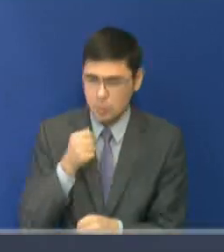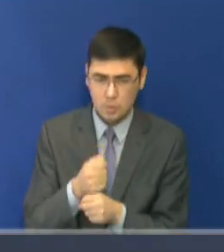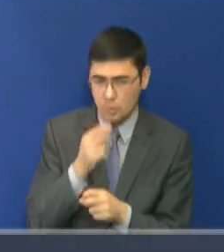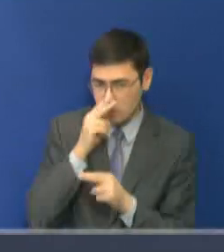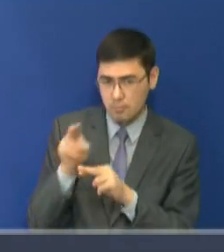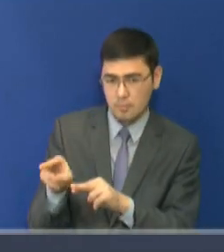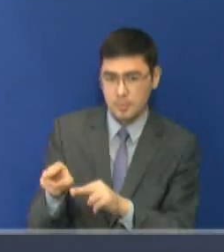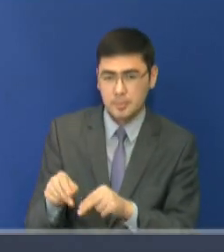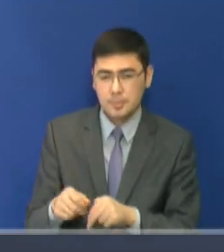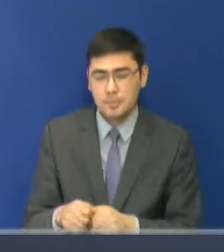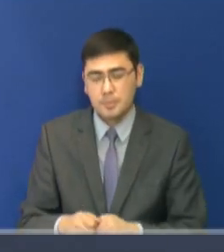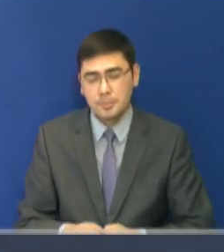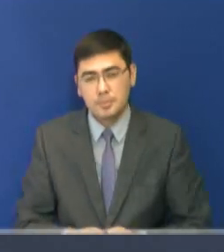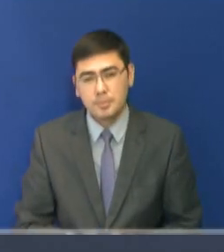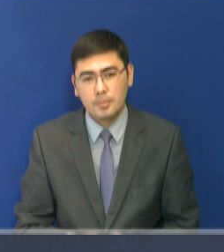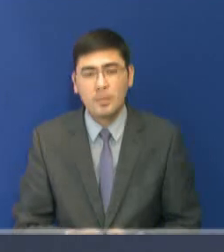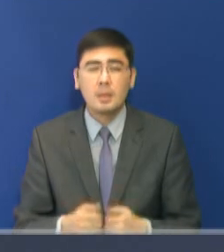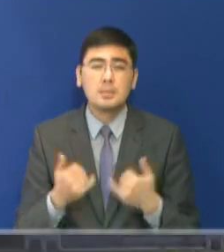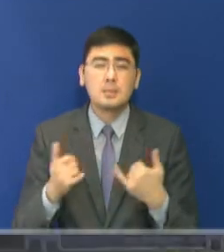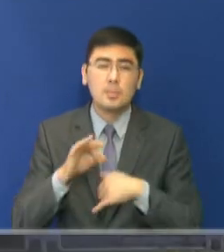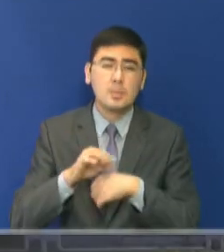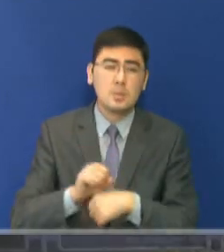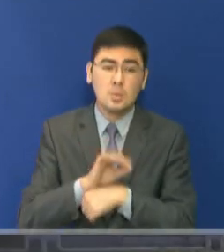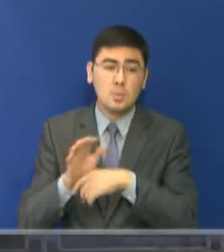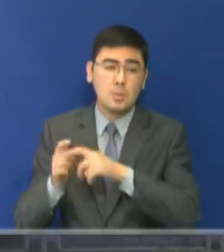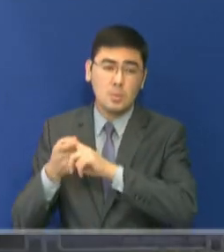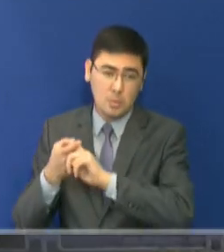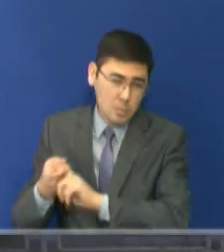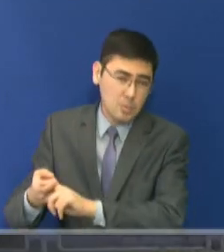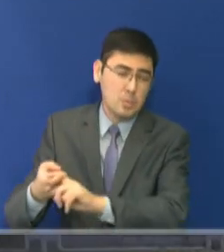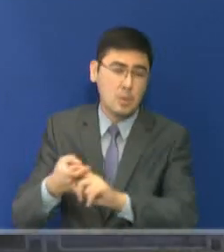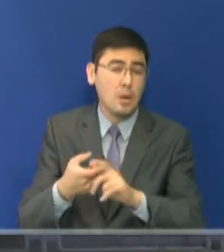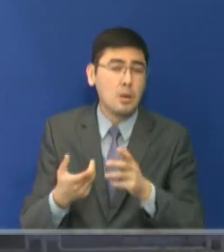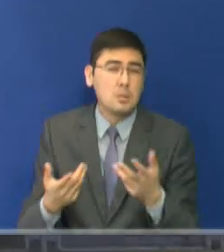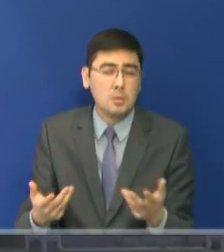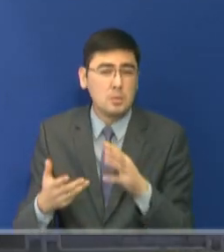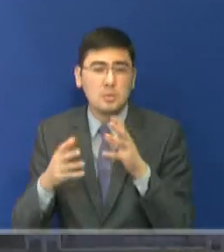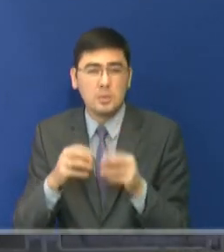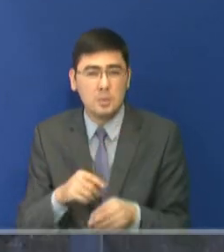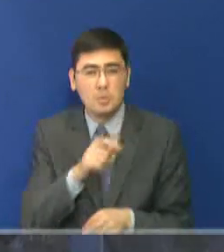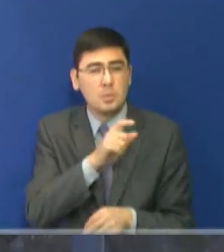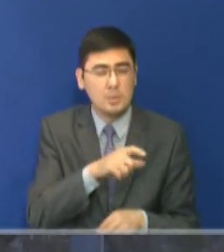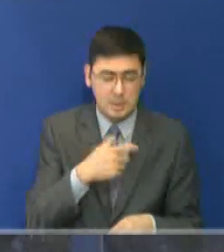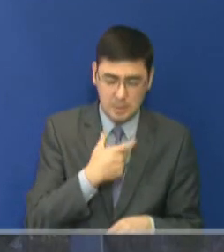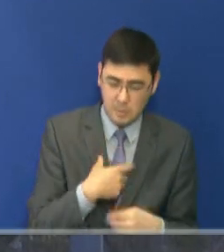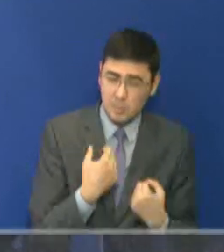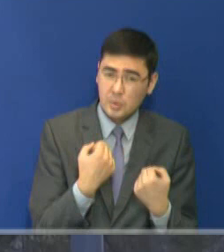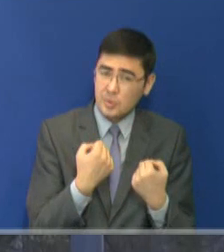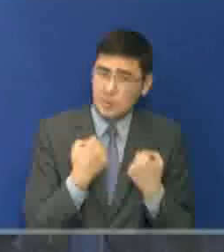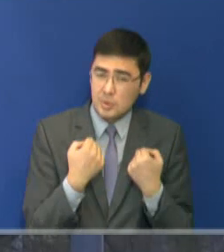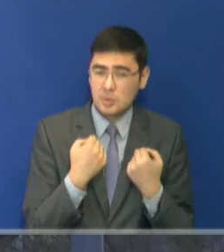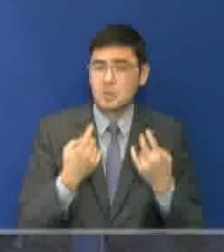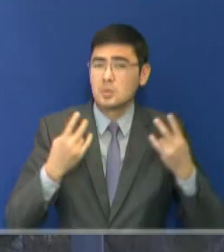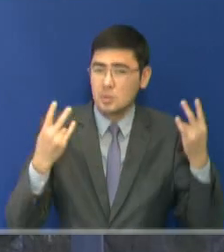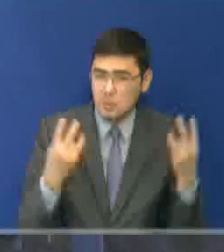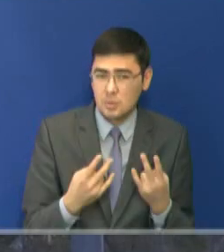проверяется. В связи с нестабильной эпидситуацией в регионе необходимо уделять особое внимание мерам индивидуальной защиты, тем самым неся ответственность